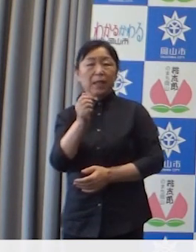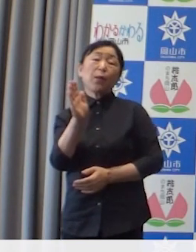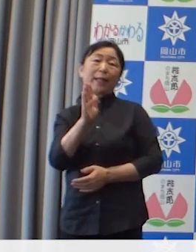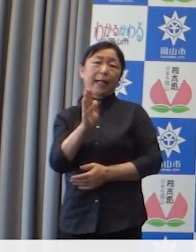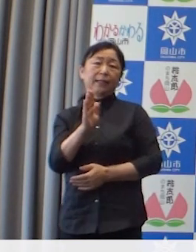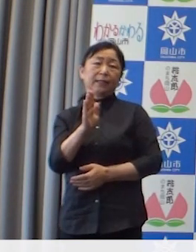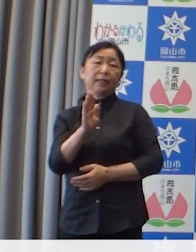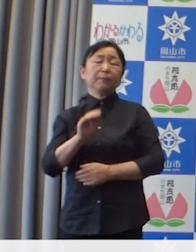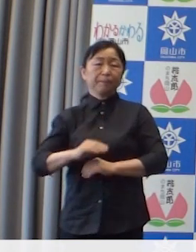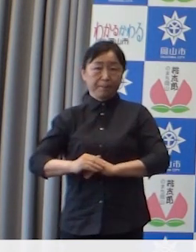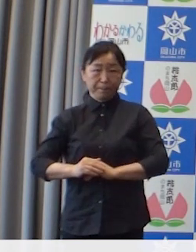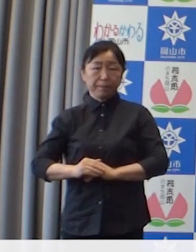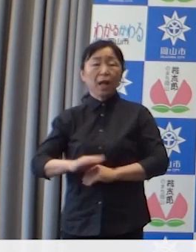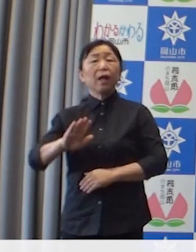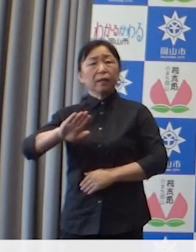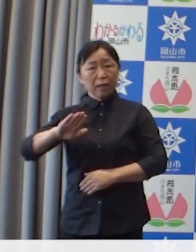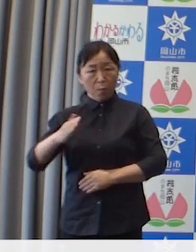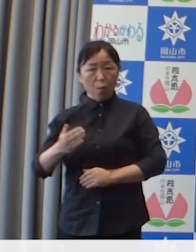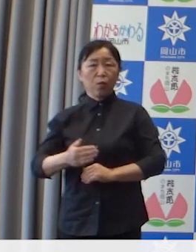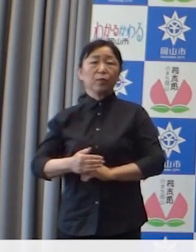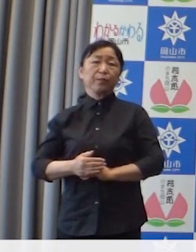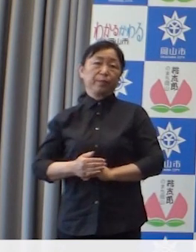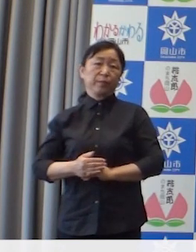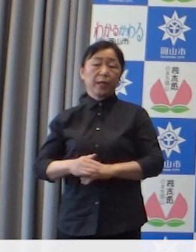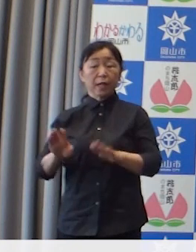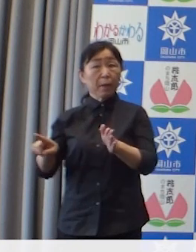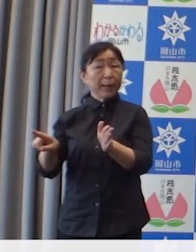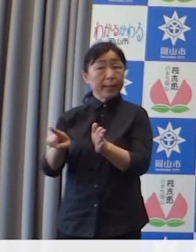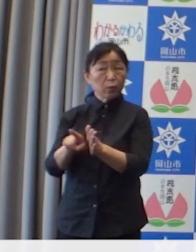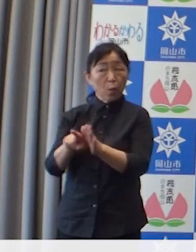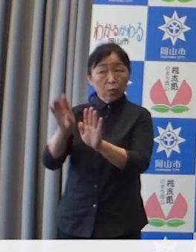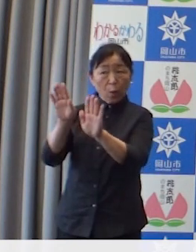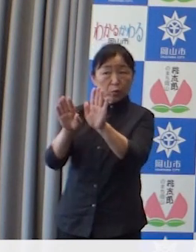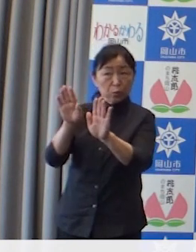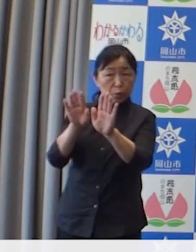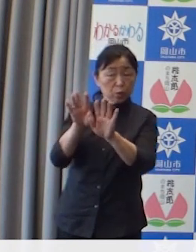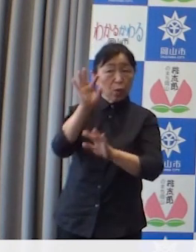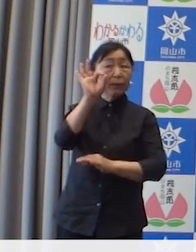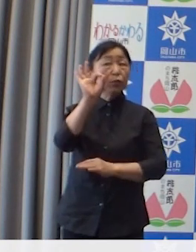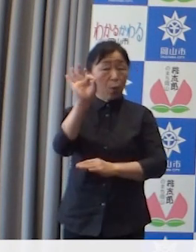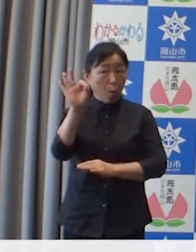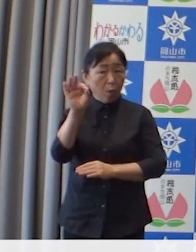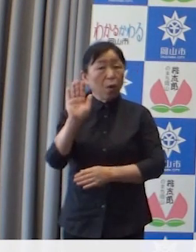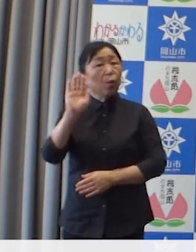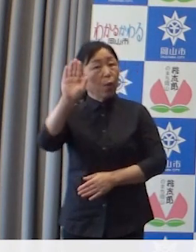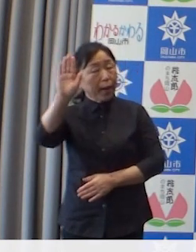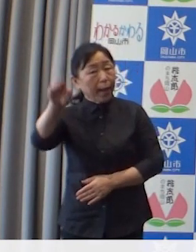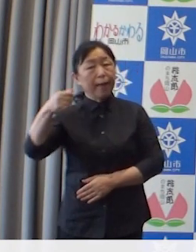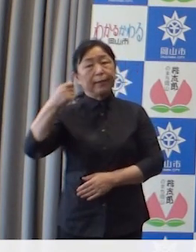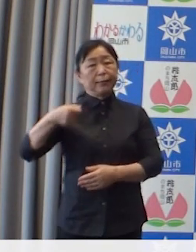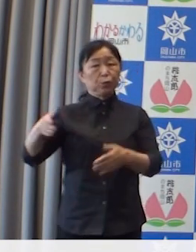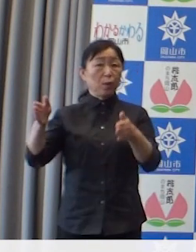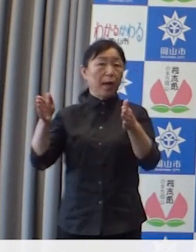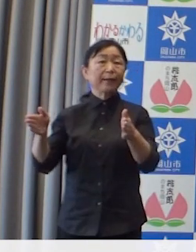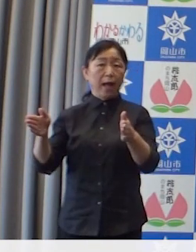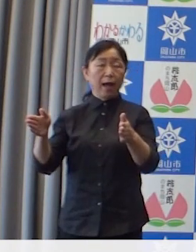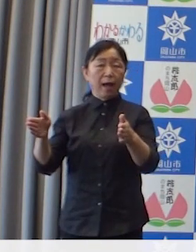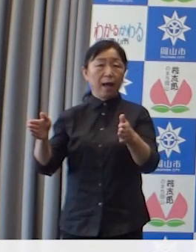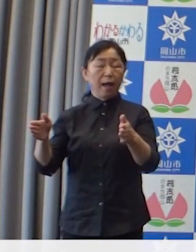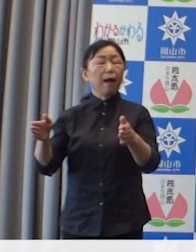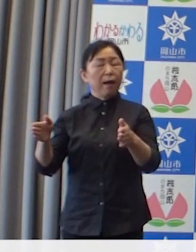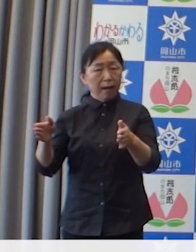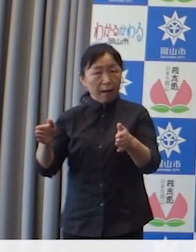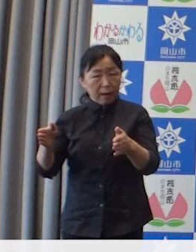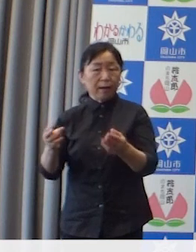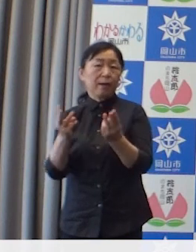ございません。しかしながら、これまでの感染動向から見ると今後夏の間に、一